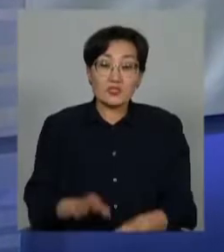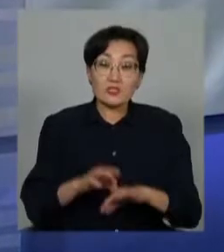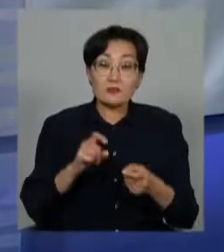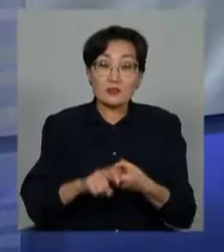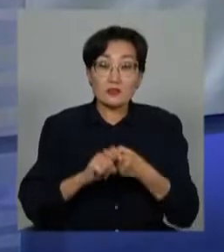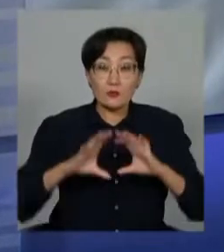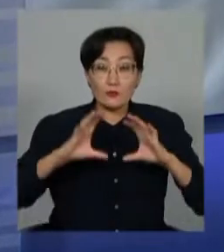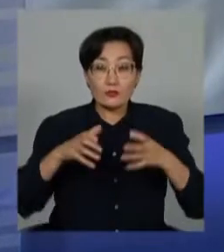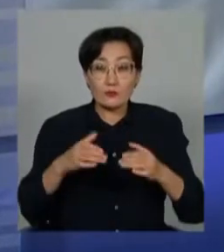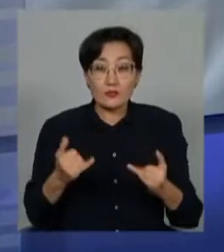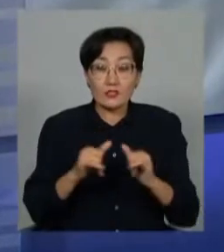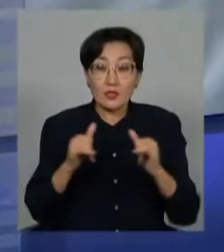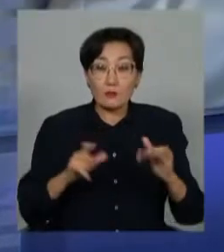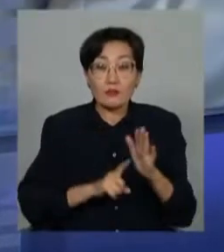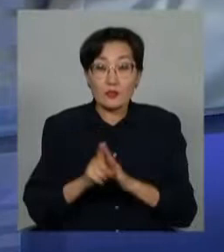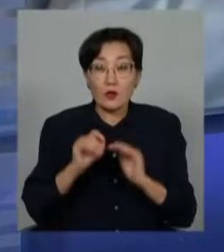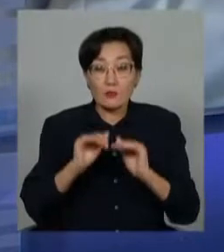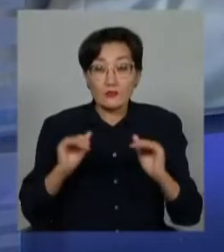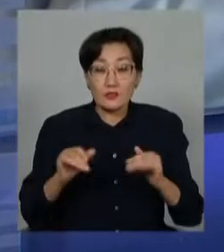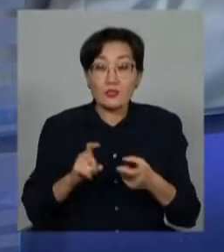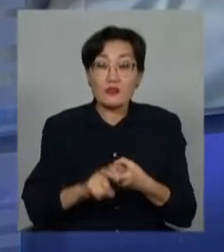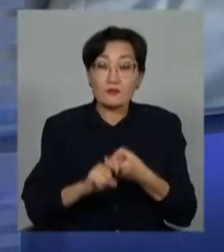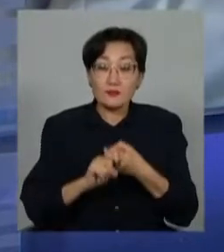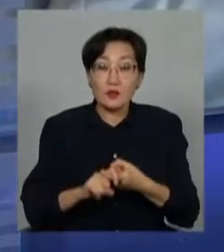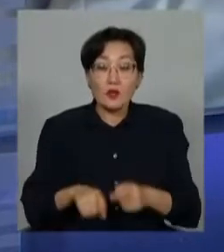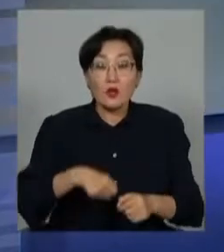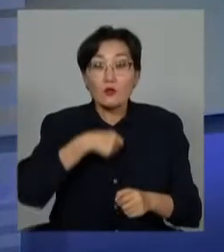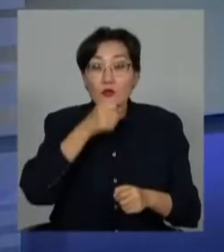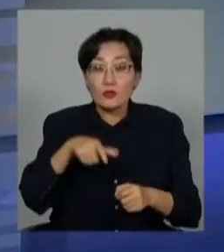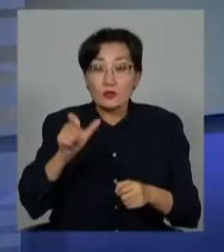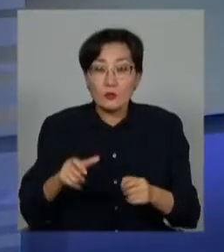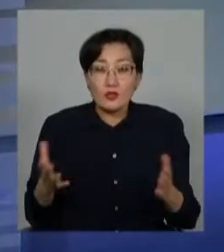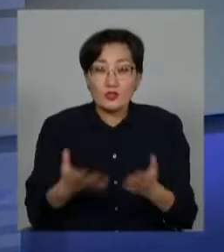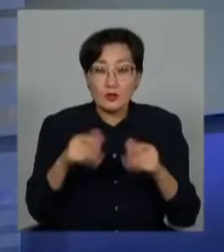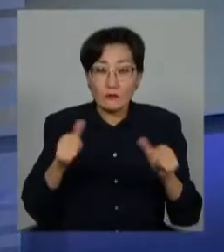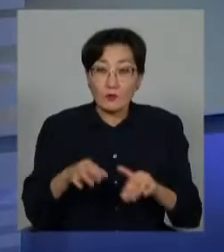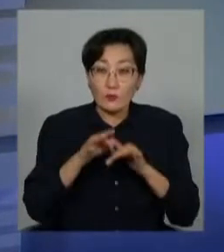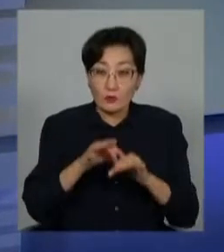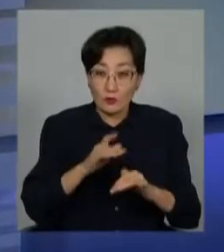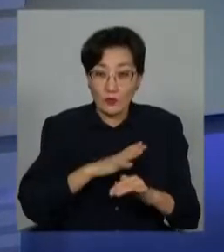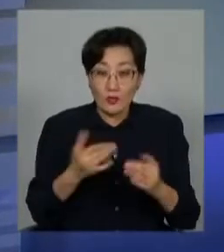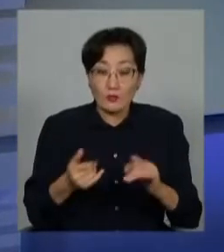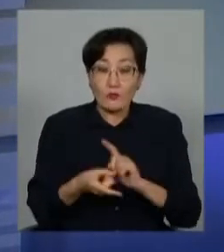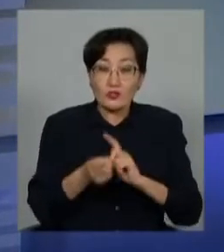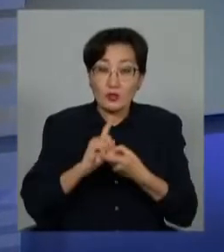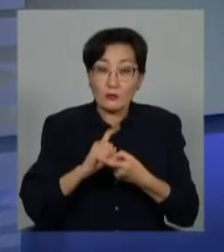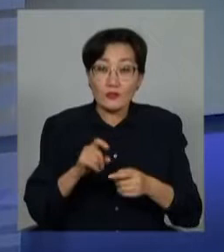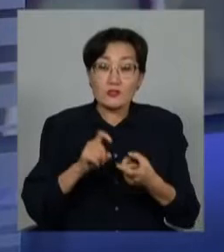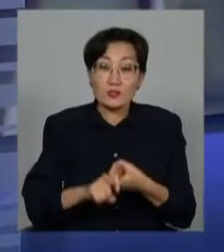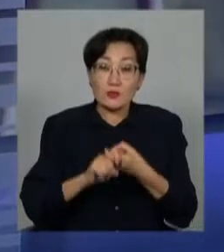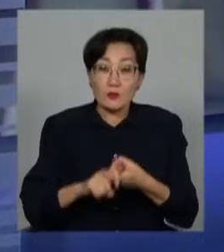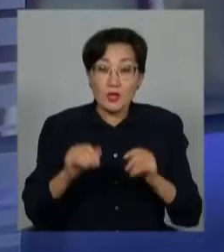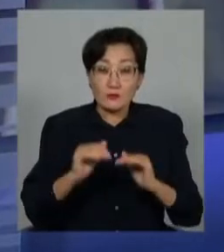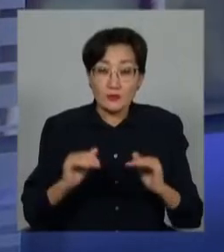Коронавирус әлемде енді тарай бастағанда балалар инфекцияны үлкендерге қарағанда жеңіл өткеретін. Ал қазір мутацияланған штамдар